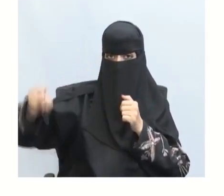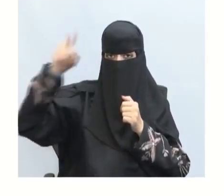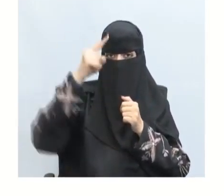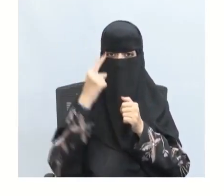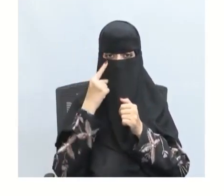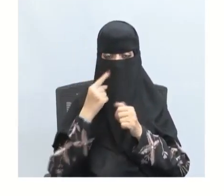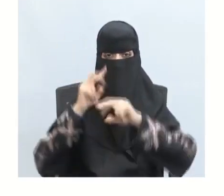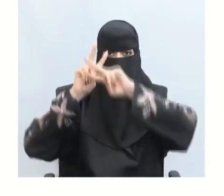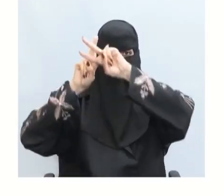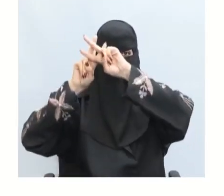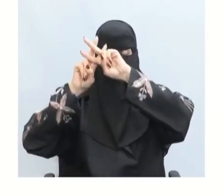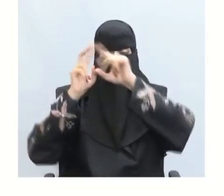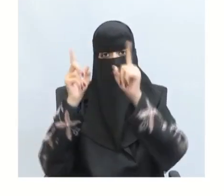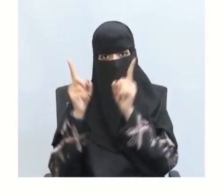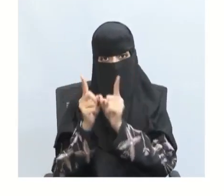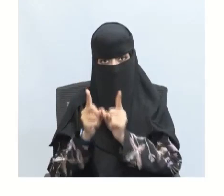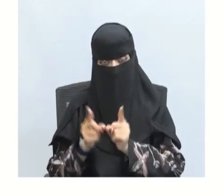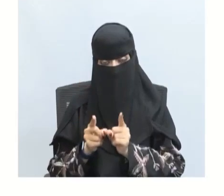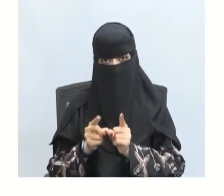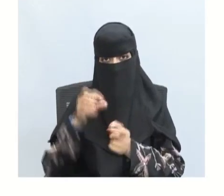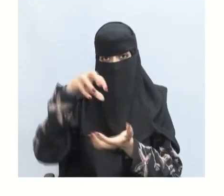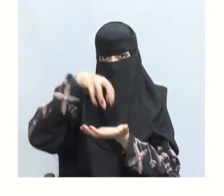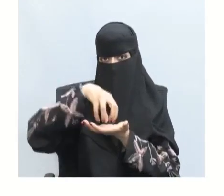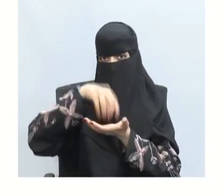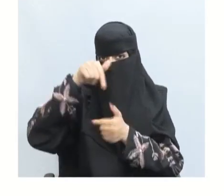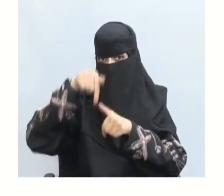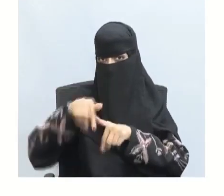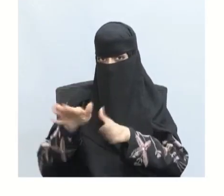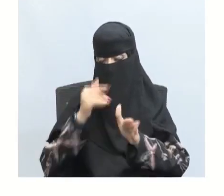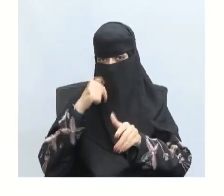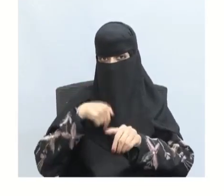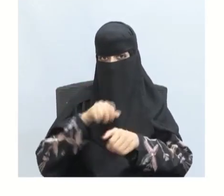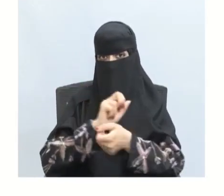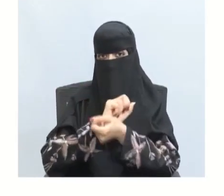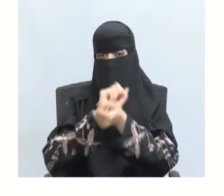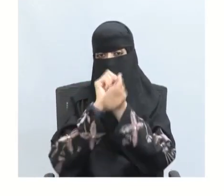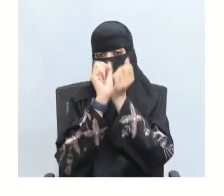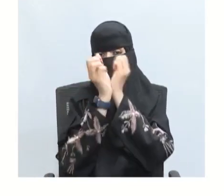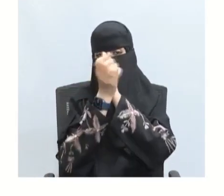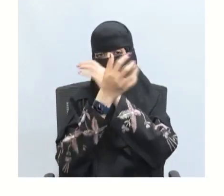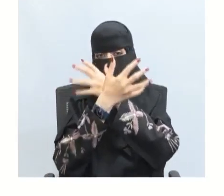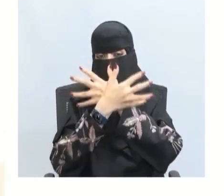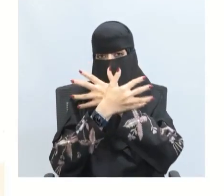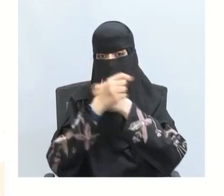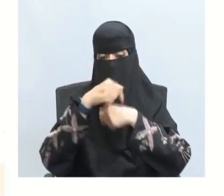النجوم وتحديد موقعنا في مجره درب